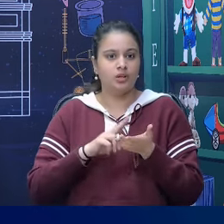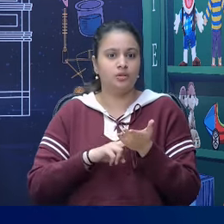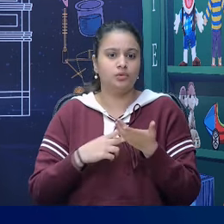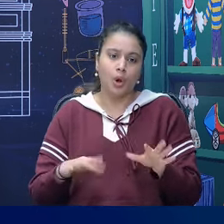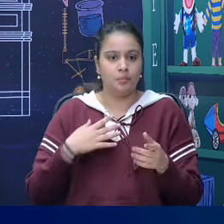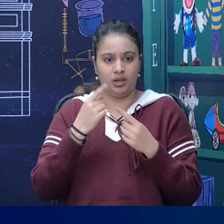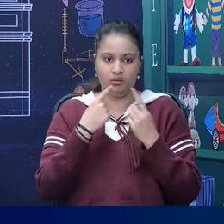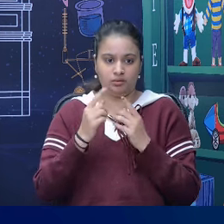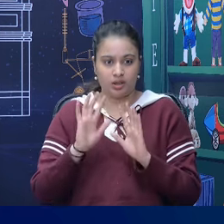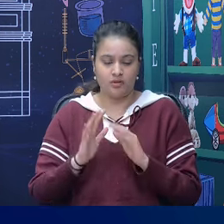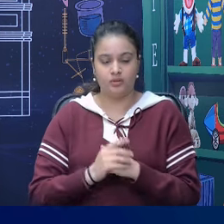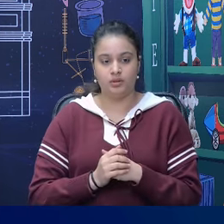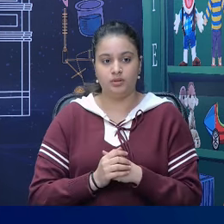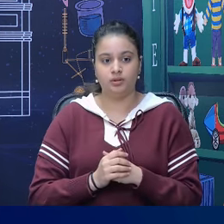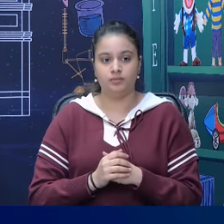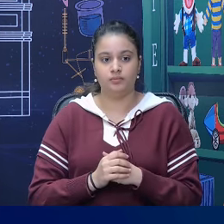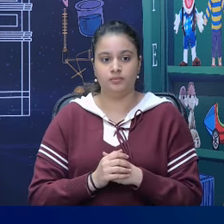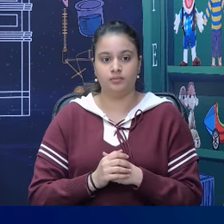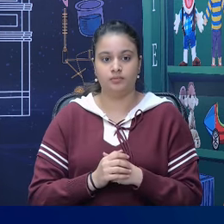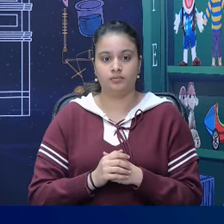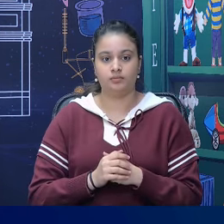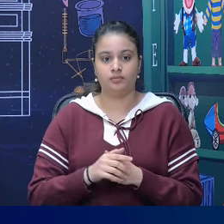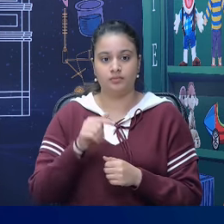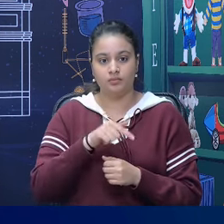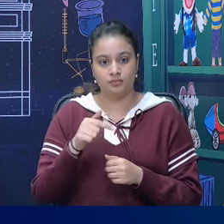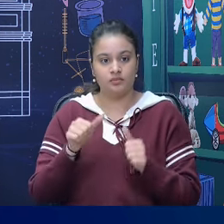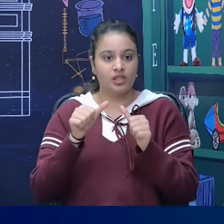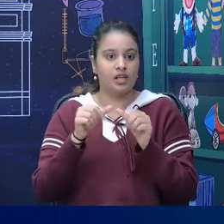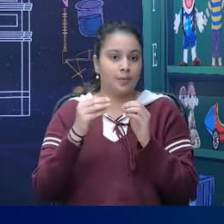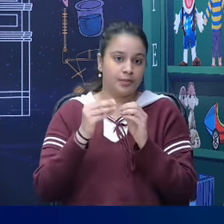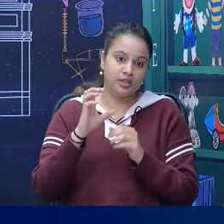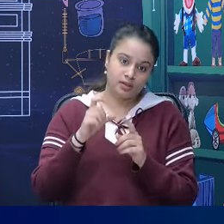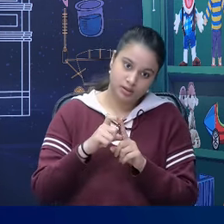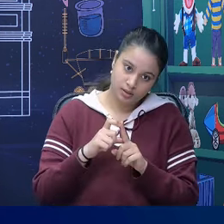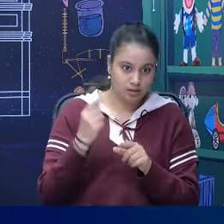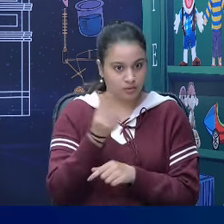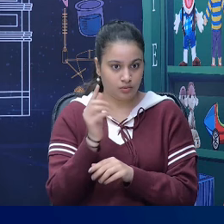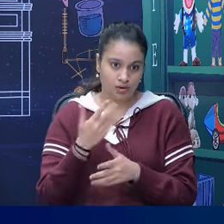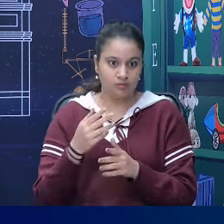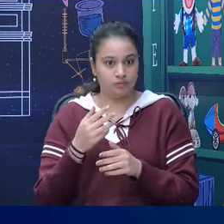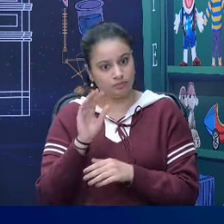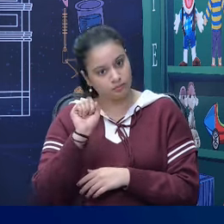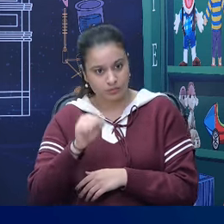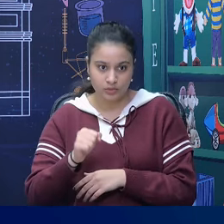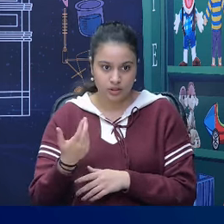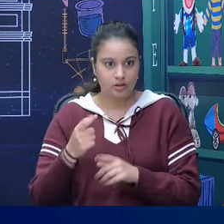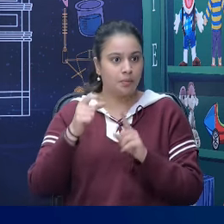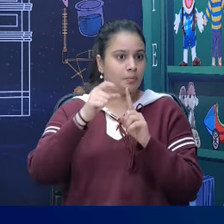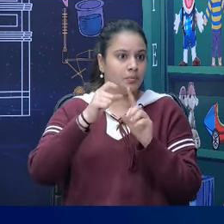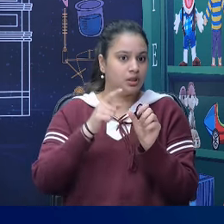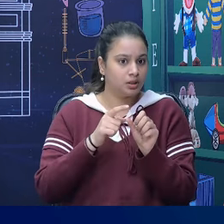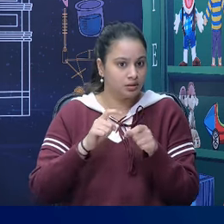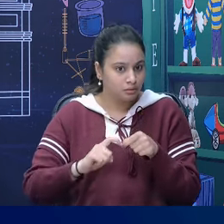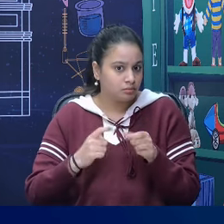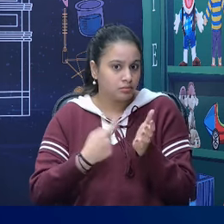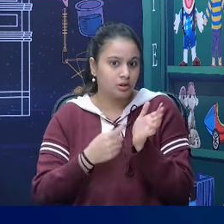है जब हमें नाम नहीं पता होता तो सिमरन मैम ने बोला कि वो ए बी सीडी का इस्तेमाल करेंगी बिल्कुल कर सकते हैं पी क्यू आर एस का इस्तेमाल कर